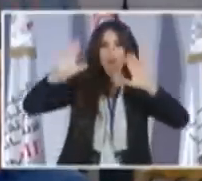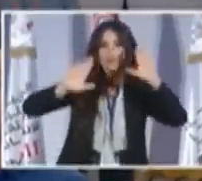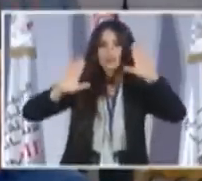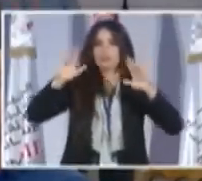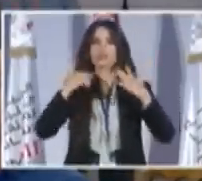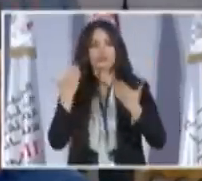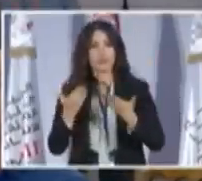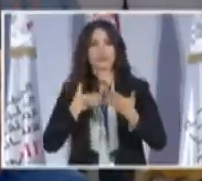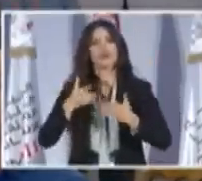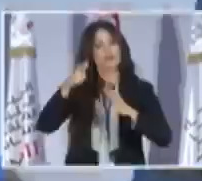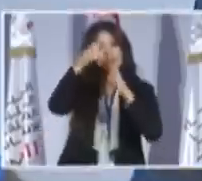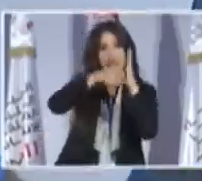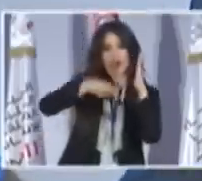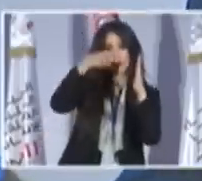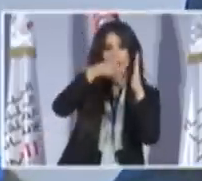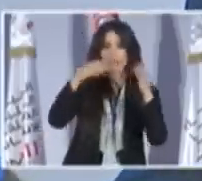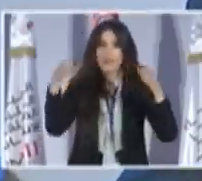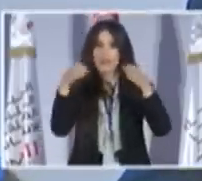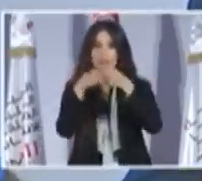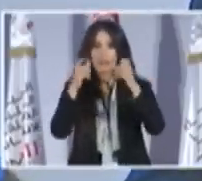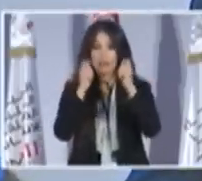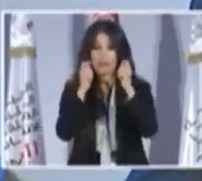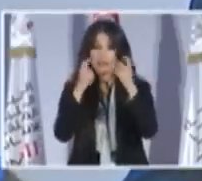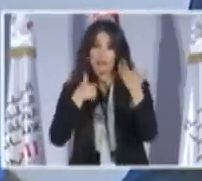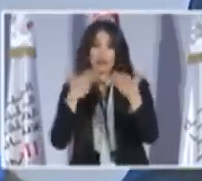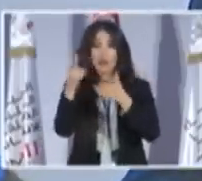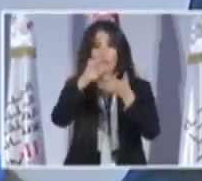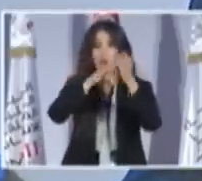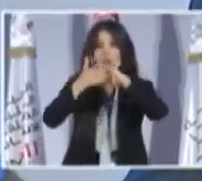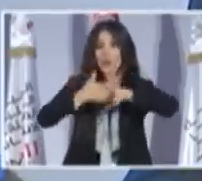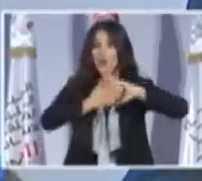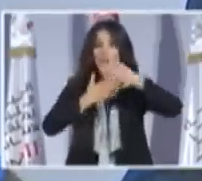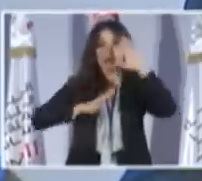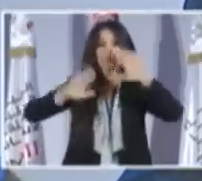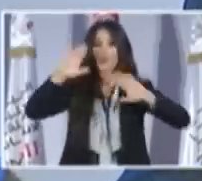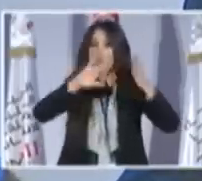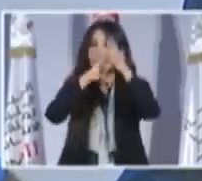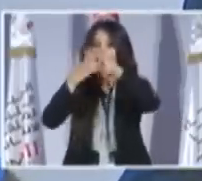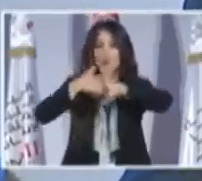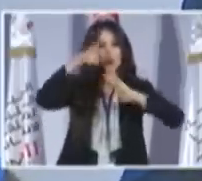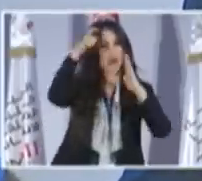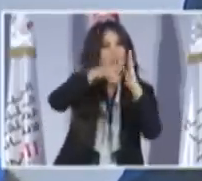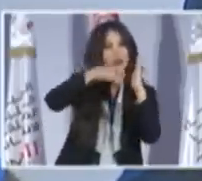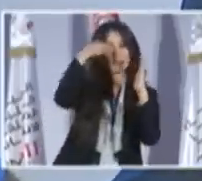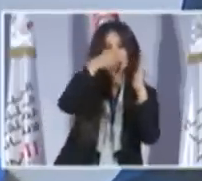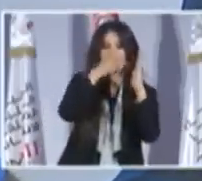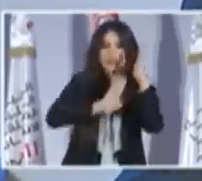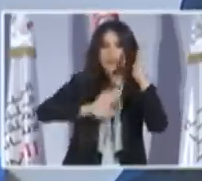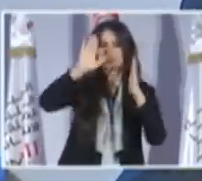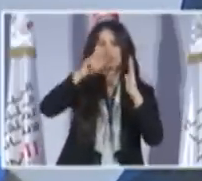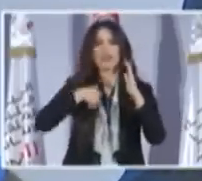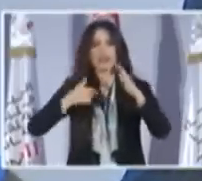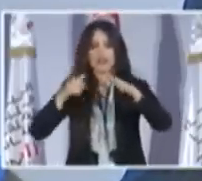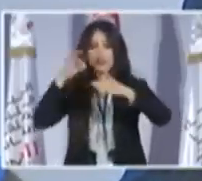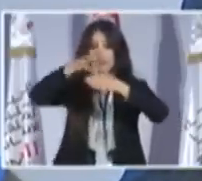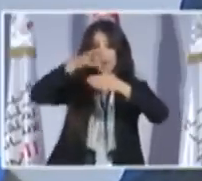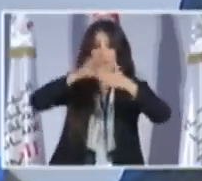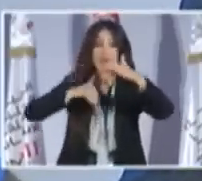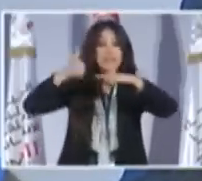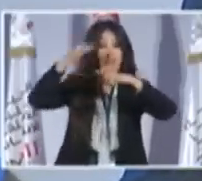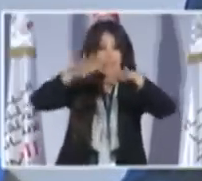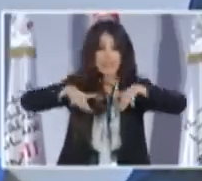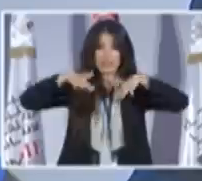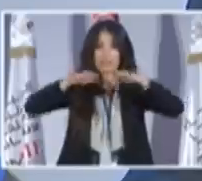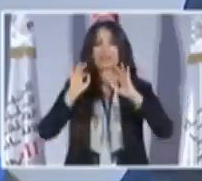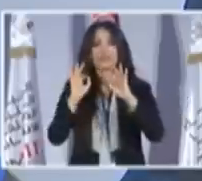قائمه الاحزاب المرشحه وكلها القائمات المرشحه للانتخابات التشريعيه يعني بمجرد